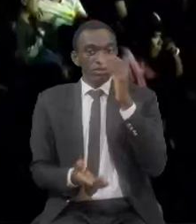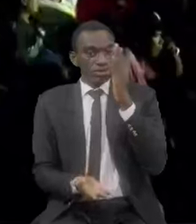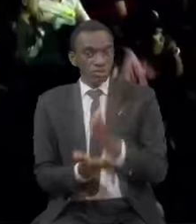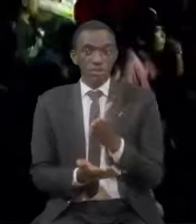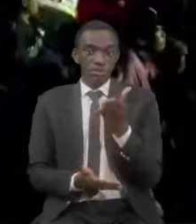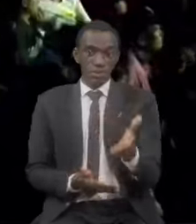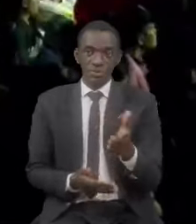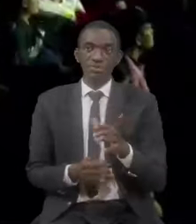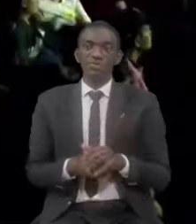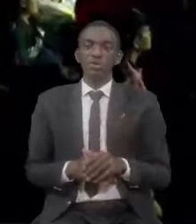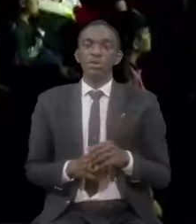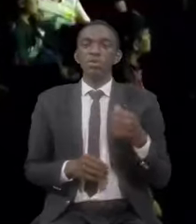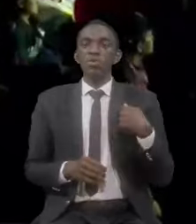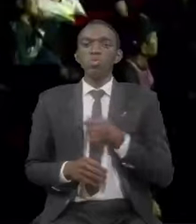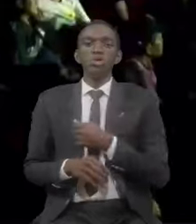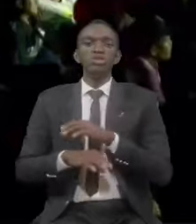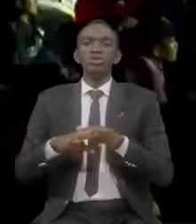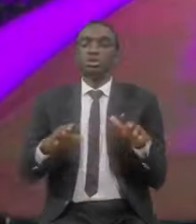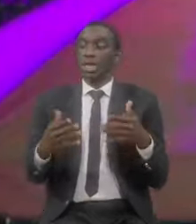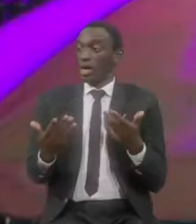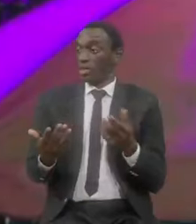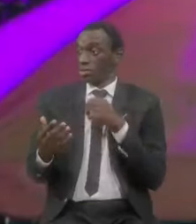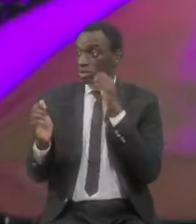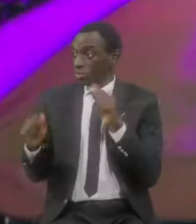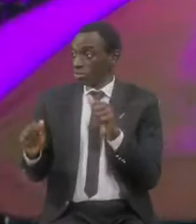là. Nous ne rentrons pas chez nous.